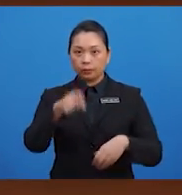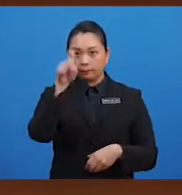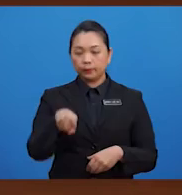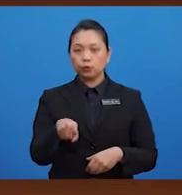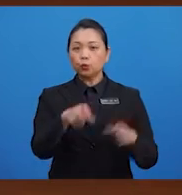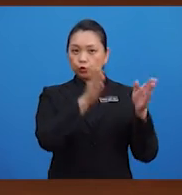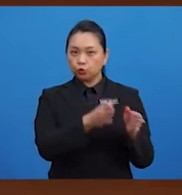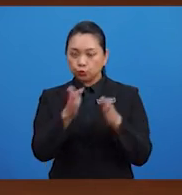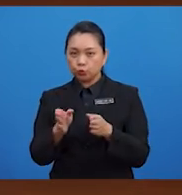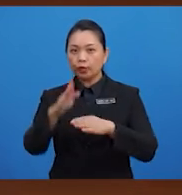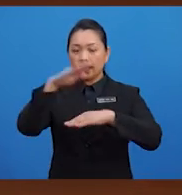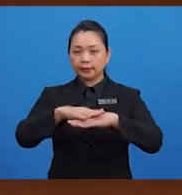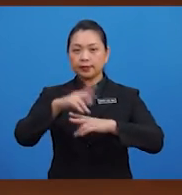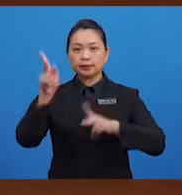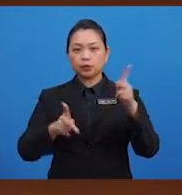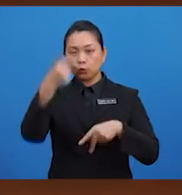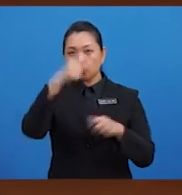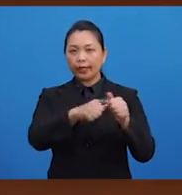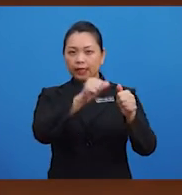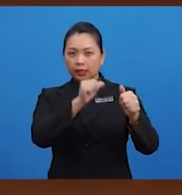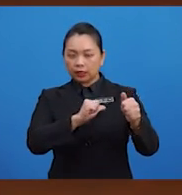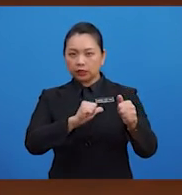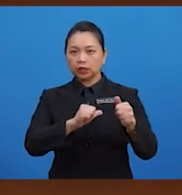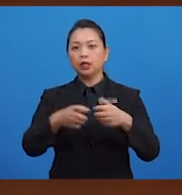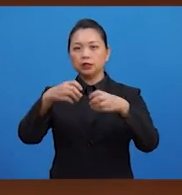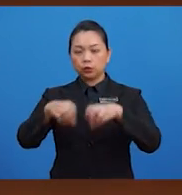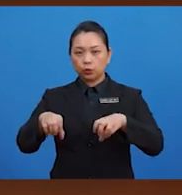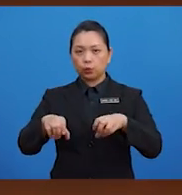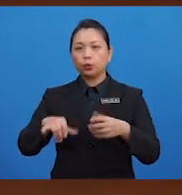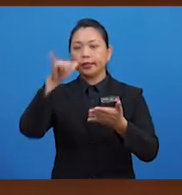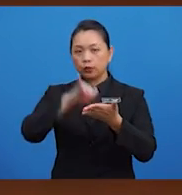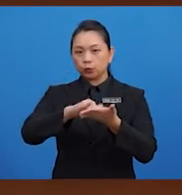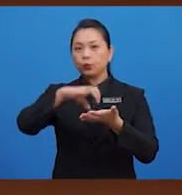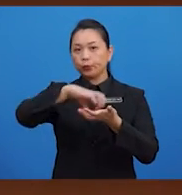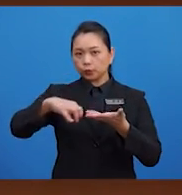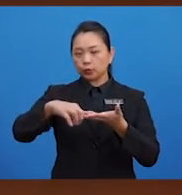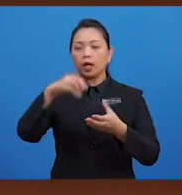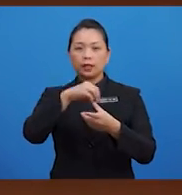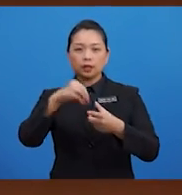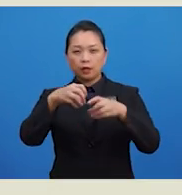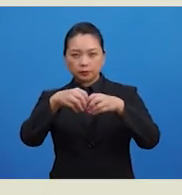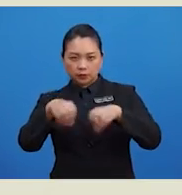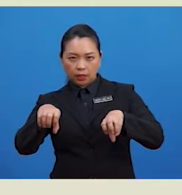di atas kenderaan untuk mengelakkan telur tersebut daripada pecah dan rosak.